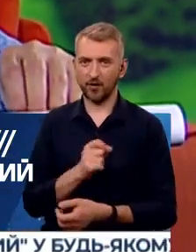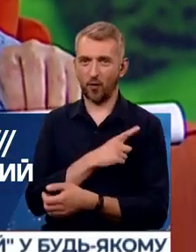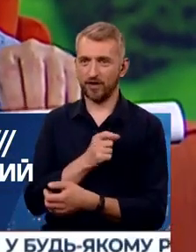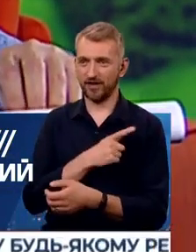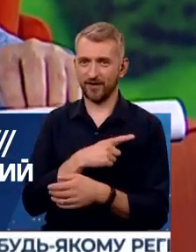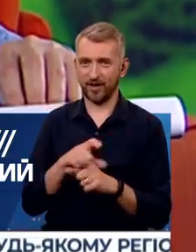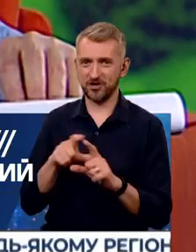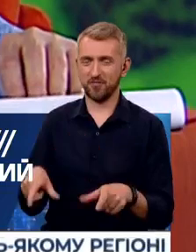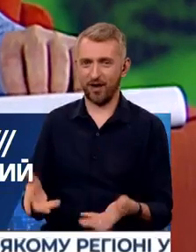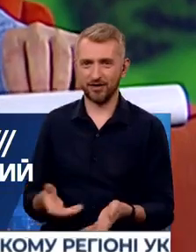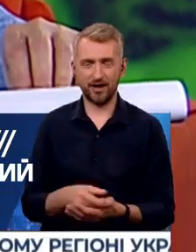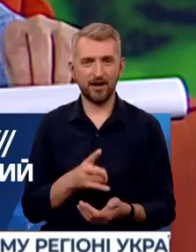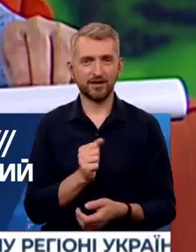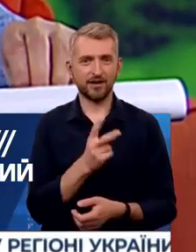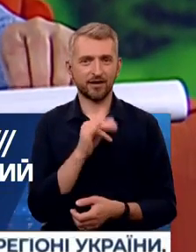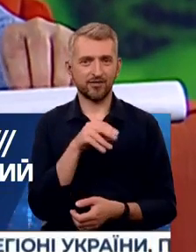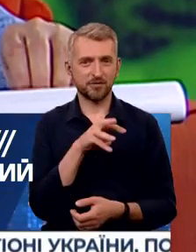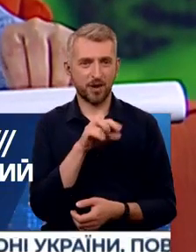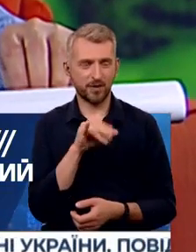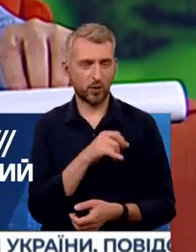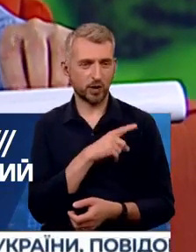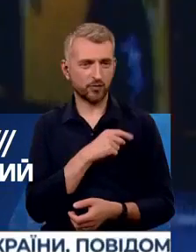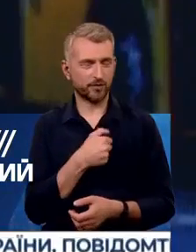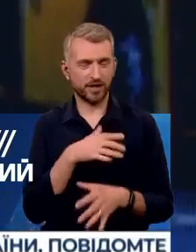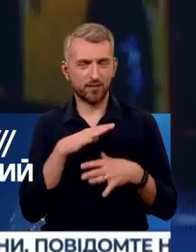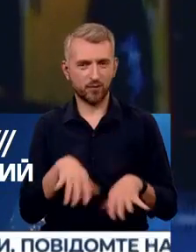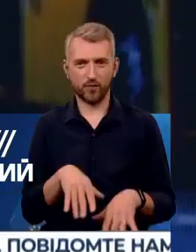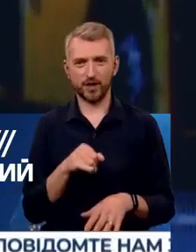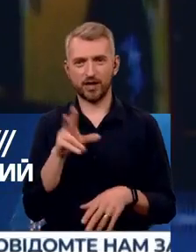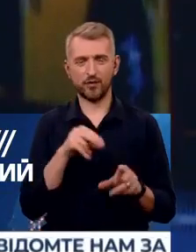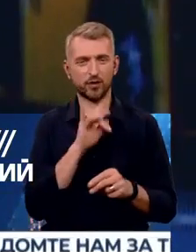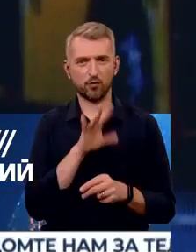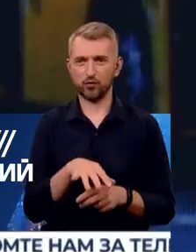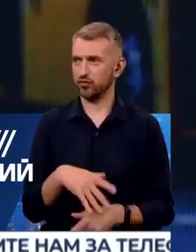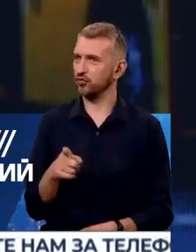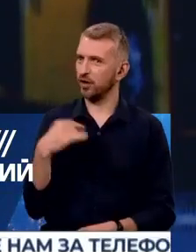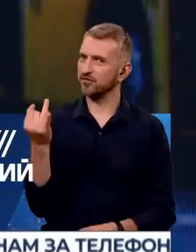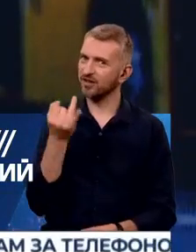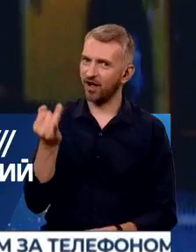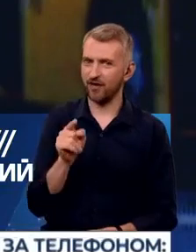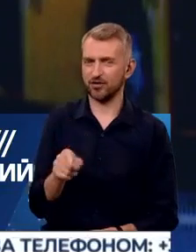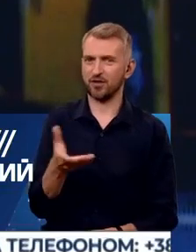кічмана. Ні, ну, на кічмані, на одеському я не був, слава Богу. І надію, що не буде. Там цікаво, слухайте, там.